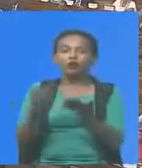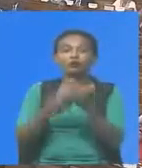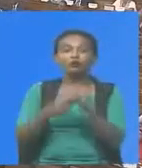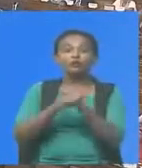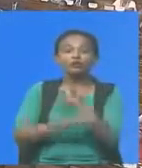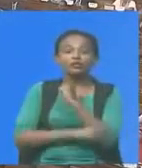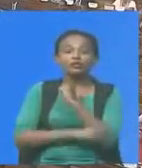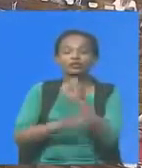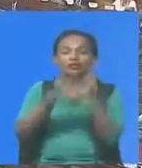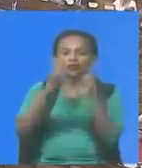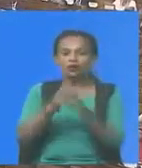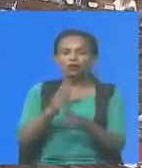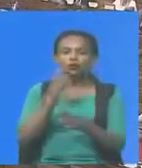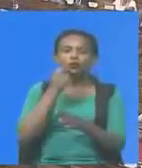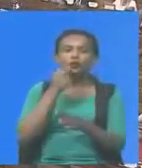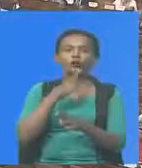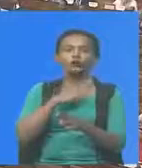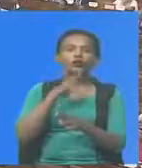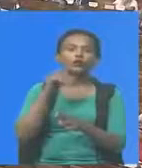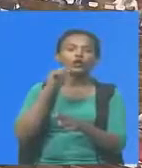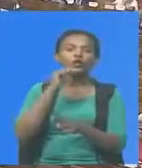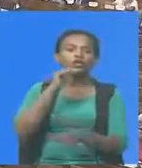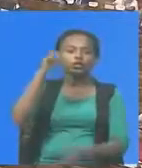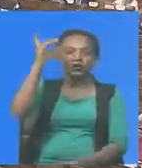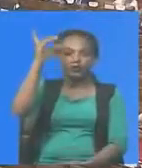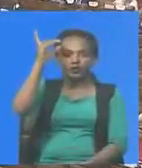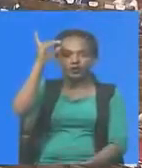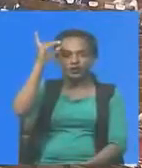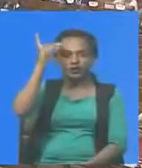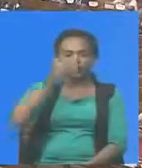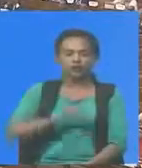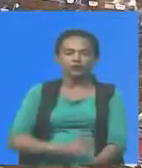መሰረት የተከበሩ ወይዘሮ ታደለች ከበደ።